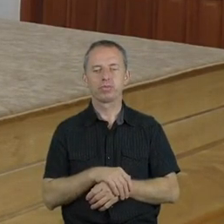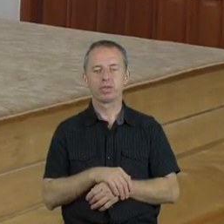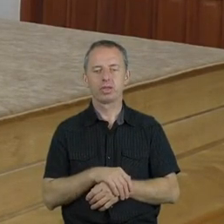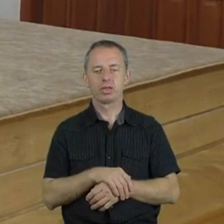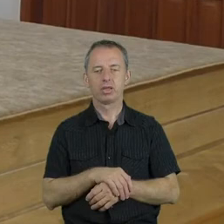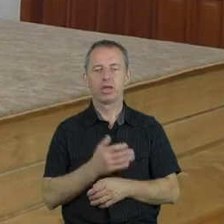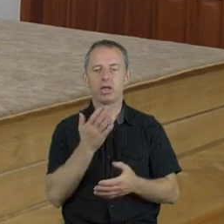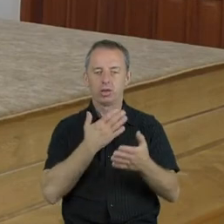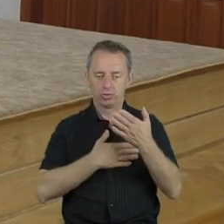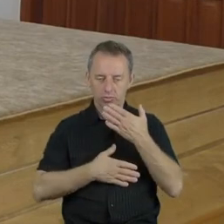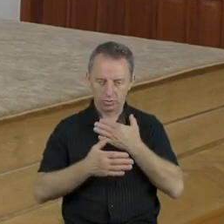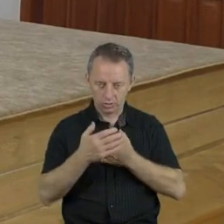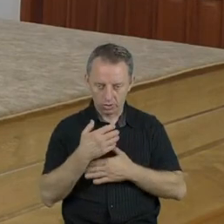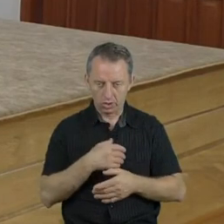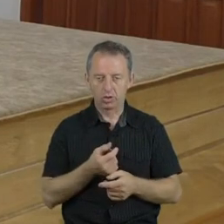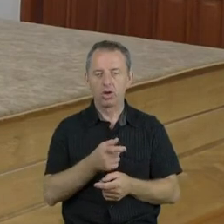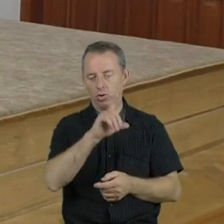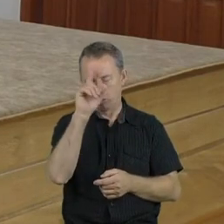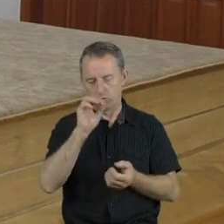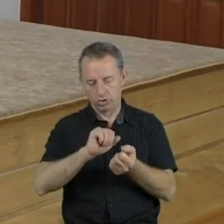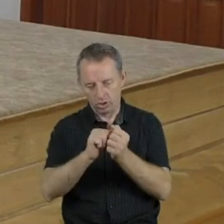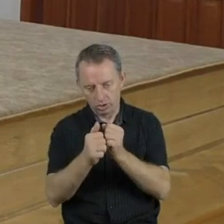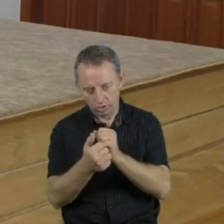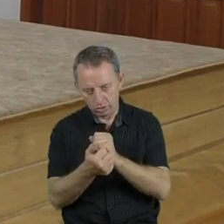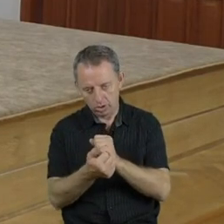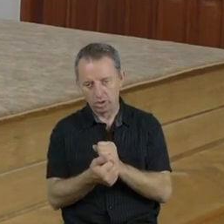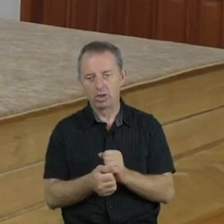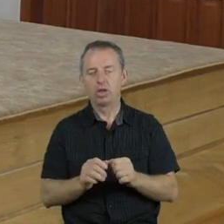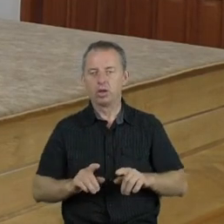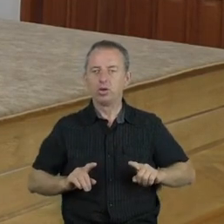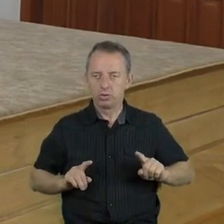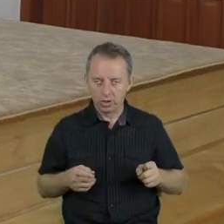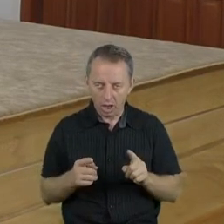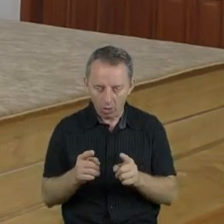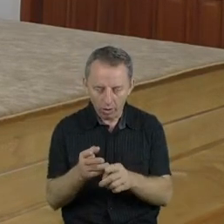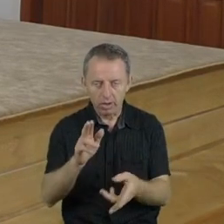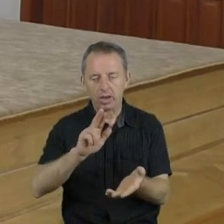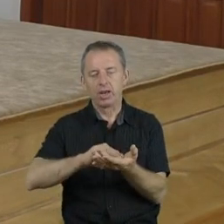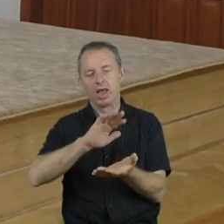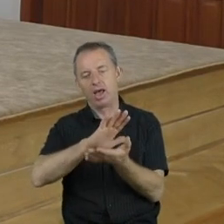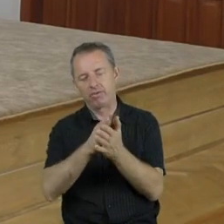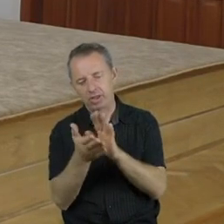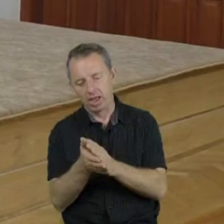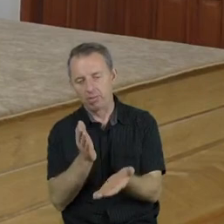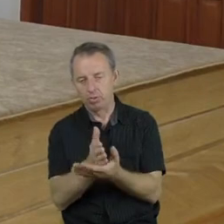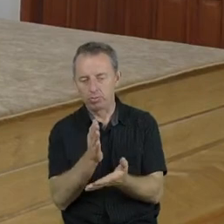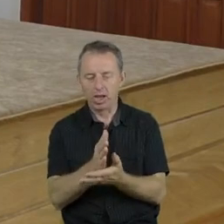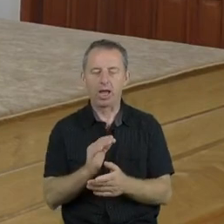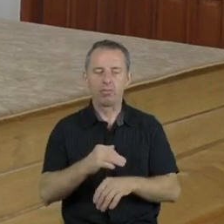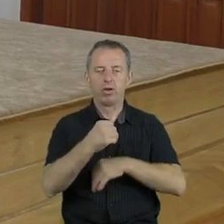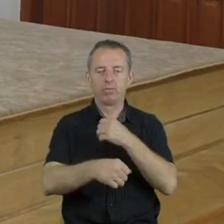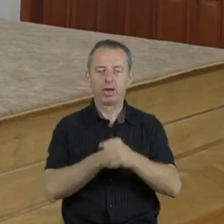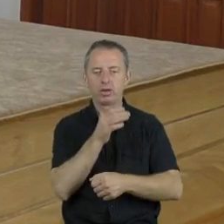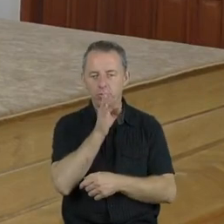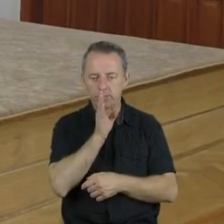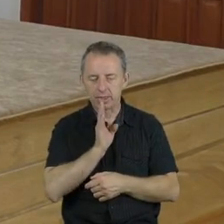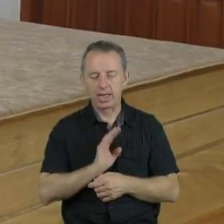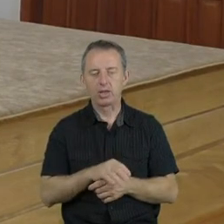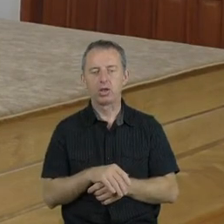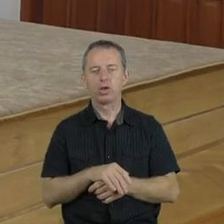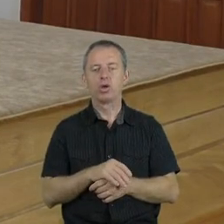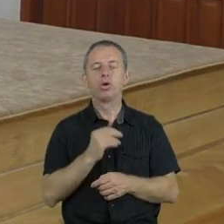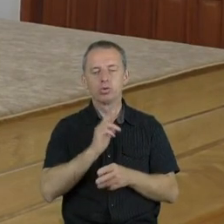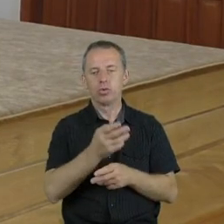I bardzo się cieszę, że tacy ludzie są, bardzo się cieszę, że inspirujemy siebie nawzajem, bo widzicie, wy młodzi ludzie kiedyś